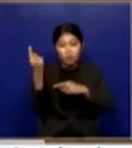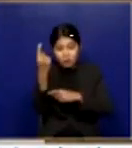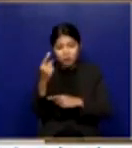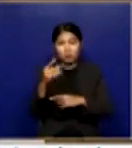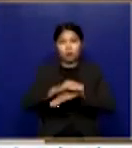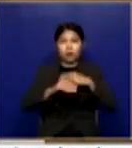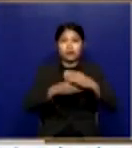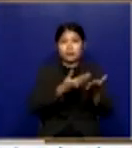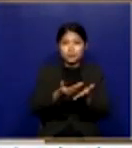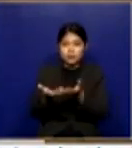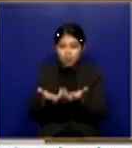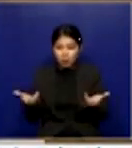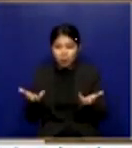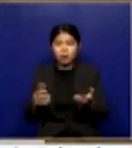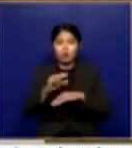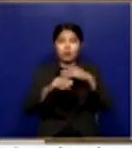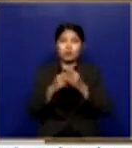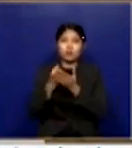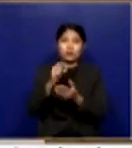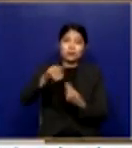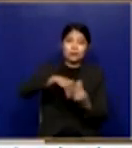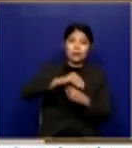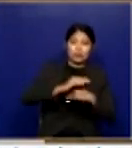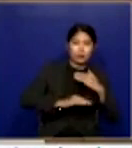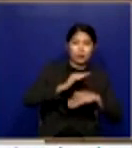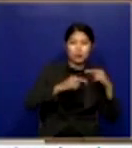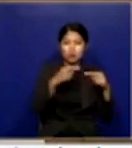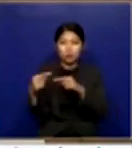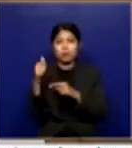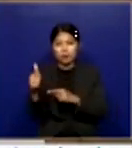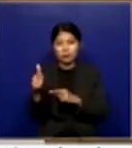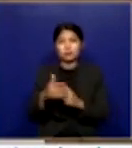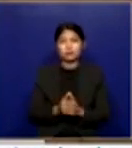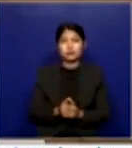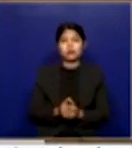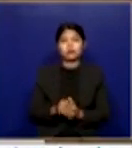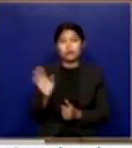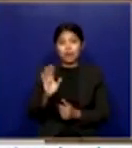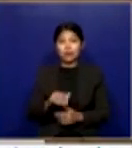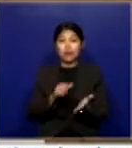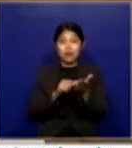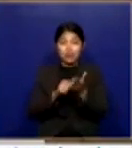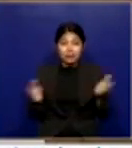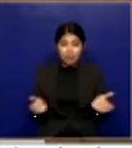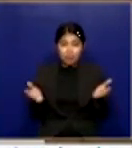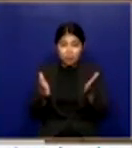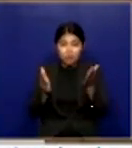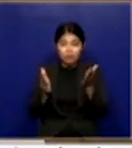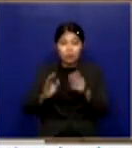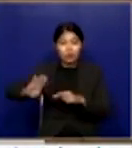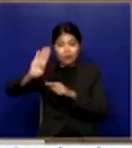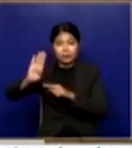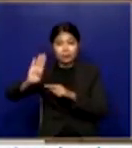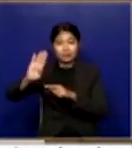เป็นแม่การระยะสั้นเท่านั้นที่จะประคองเศรษฐกิจให้กับเพื่อนเดินหน้าไปให้ได้ไม่ใช่ต้องการไปสนุนผู้ประกอบการ